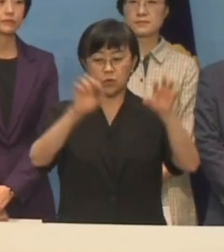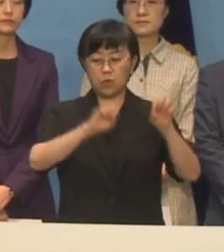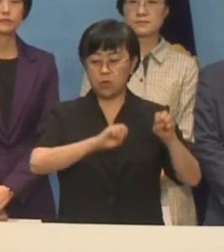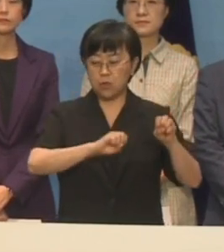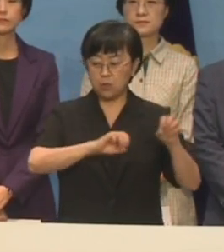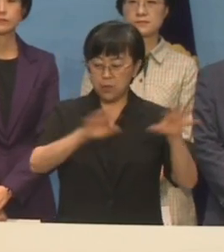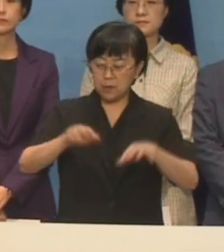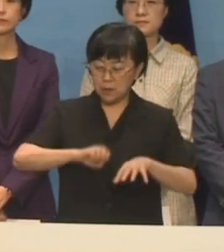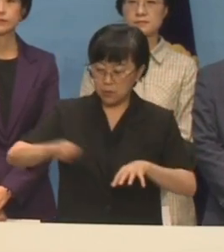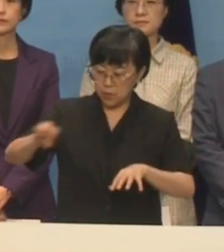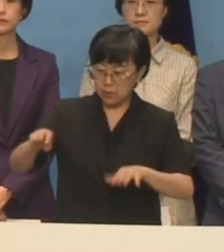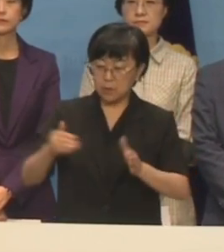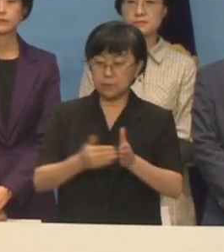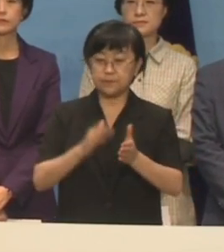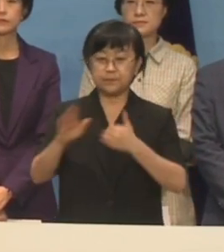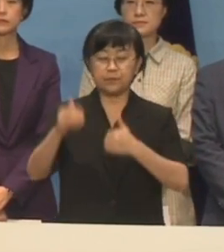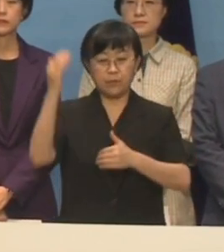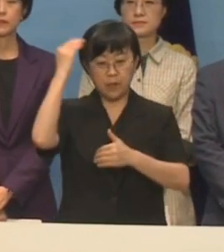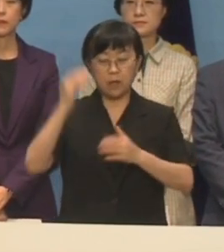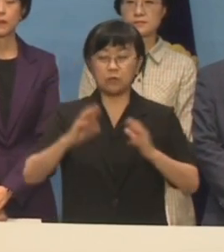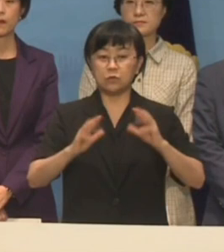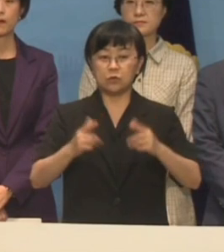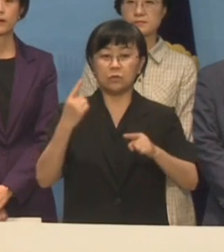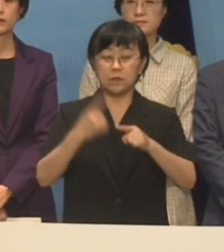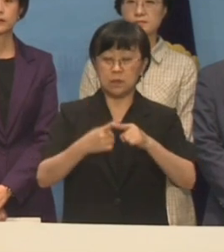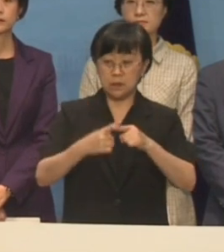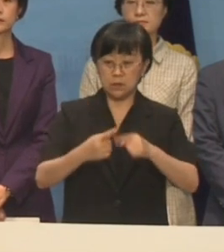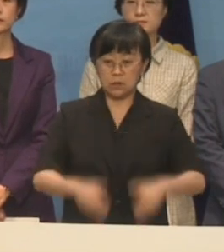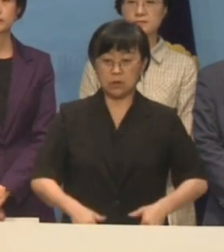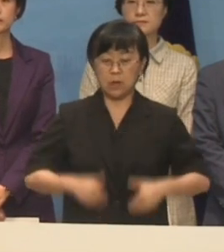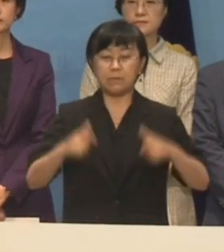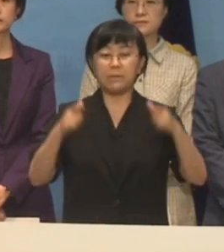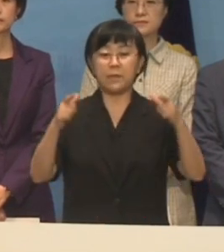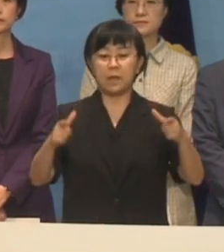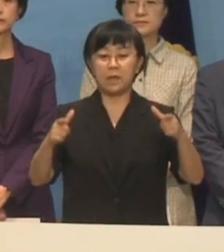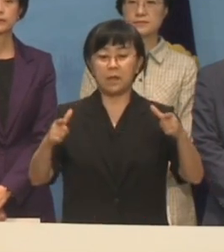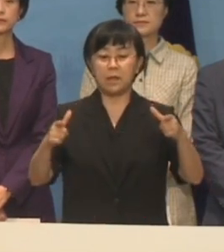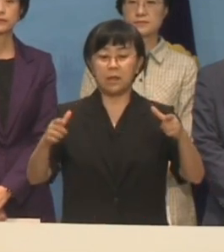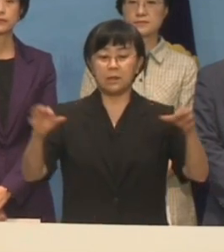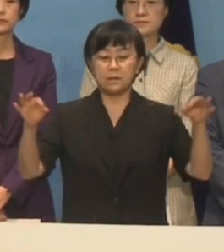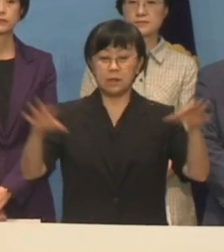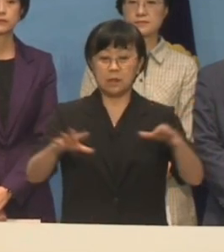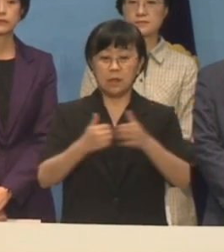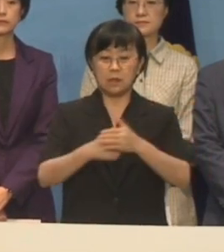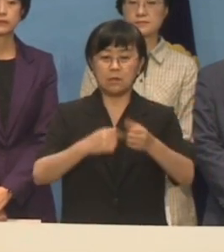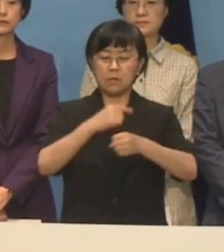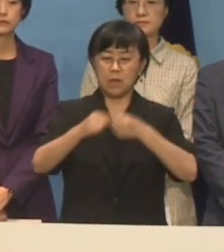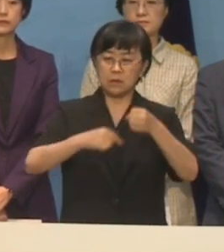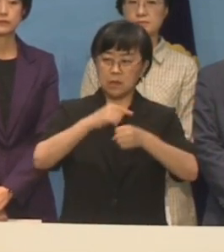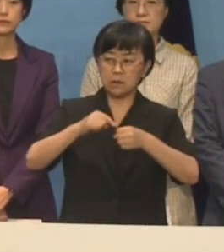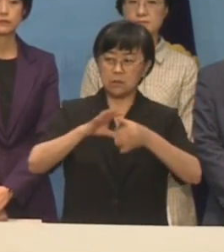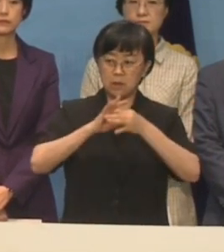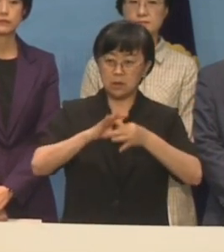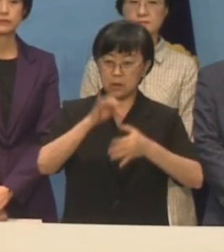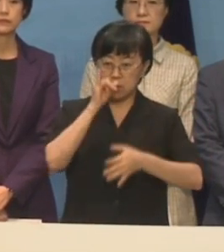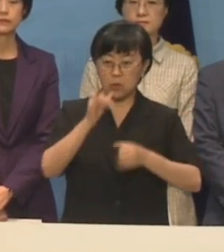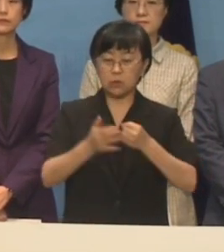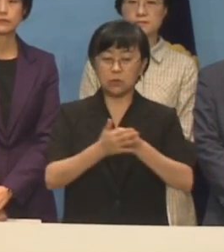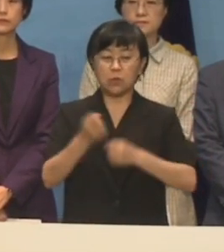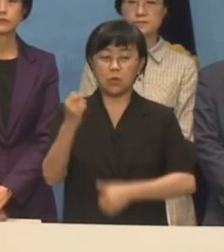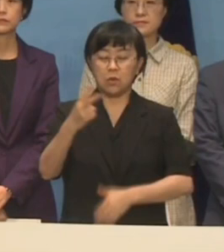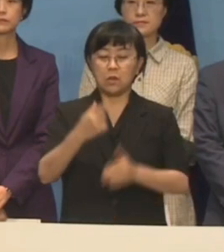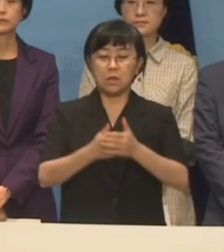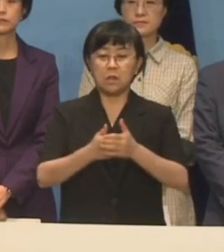방사성물질이 방출되고 나서 우리나라도 남쪽에 잠깐이긴 하지만 방사능 비가 내린 적도 있고